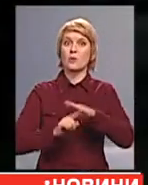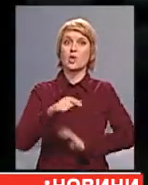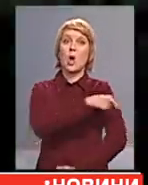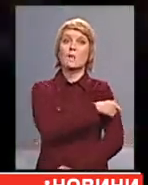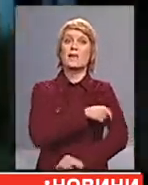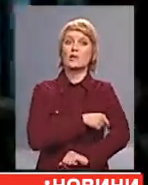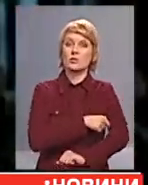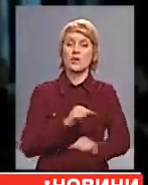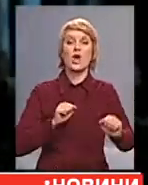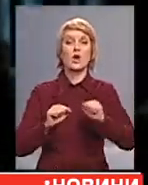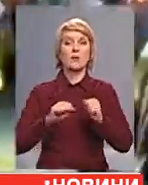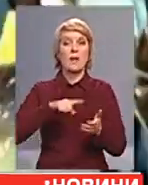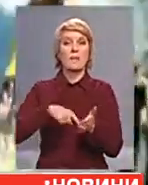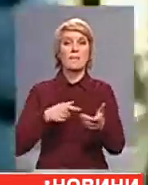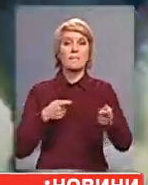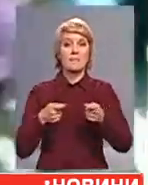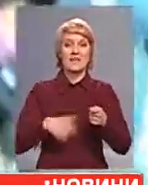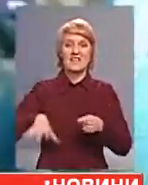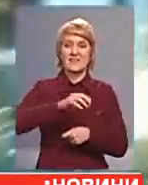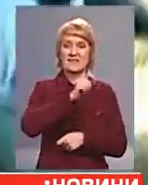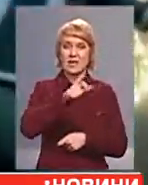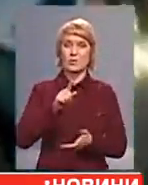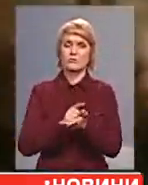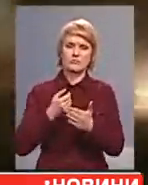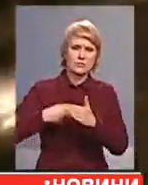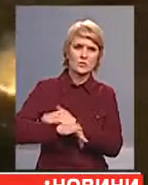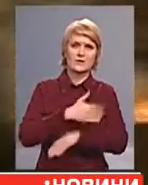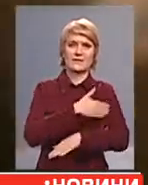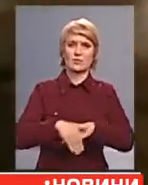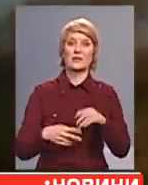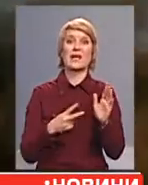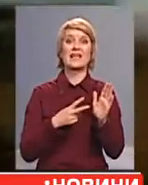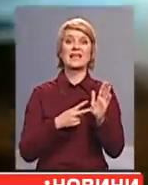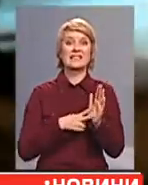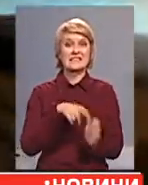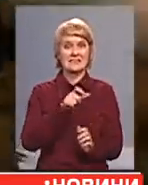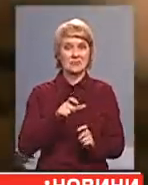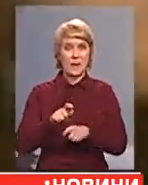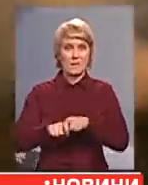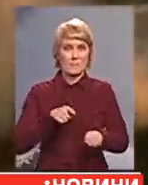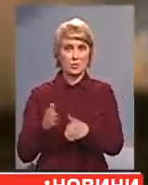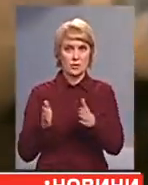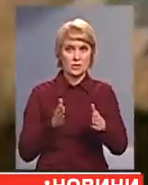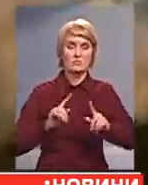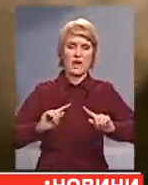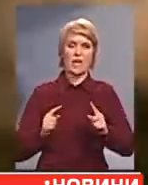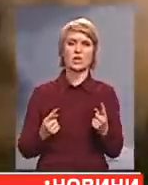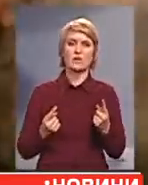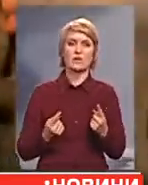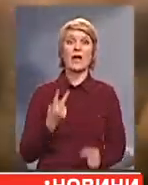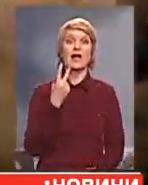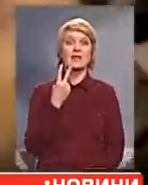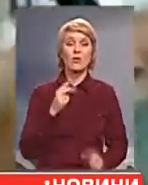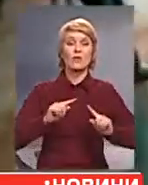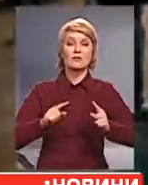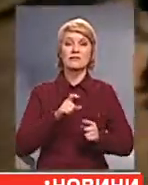година. За розпорядженням мерії, усі люди мали покинути вулиці. Сімох, які режим порушили, арештовано. Ще двох затримано за мародерство,